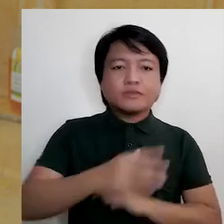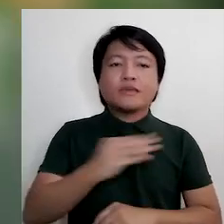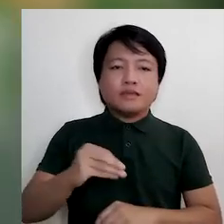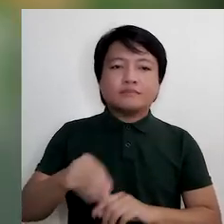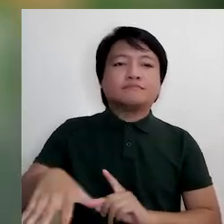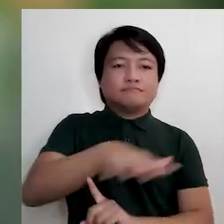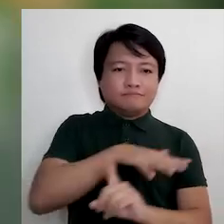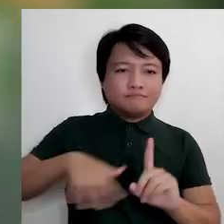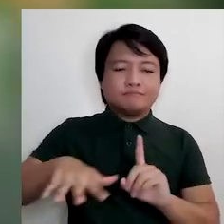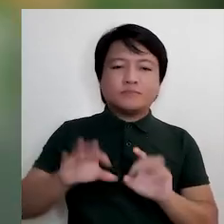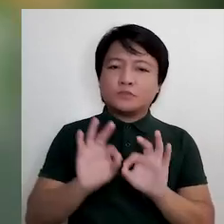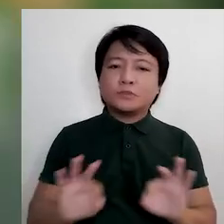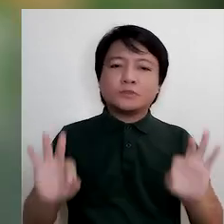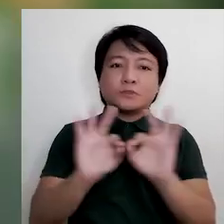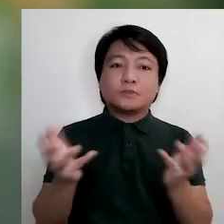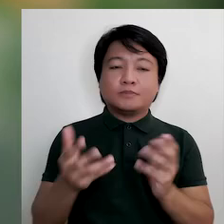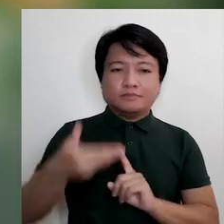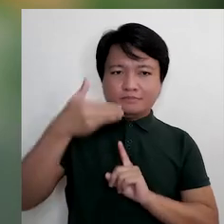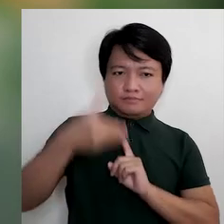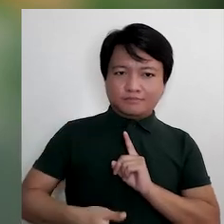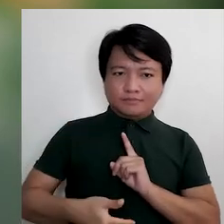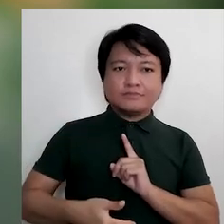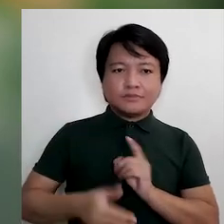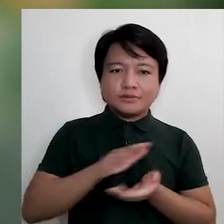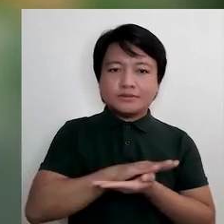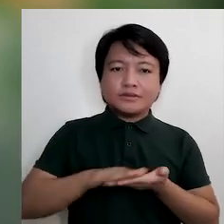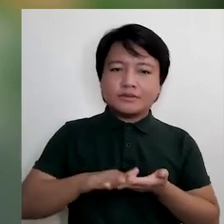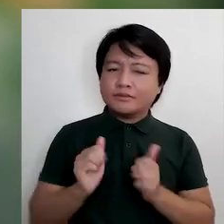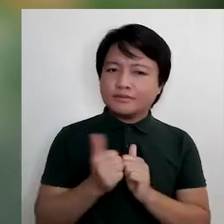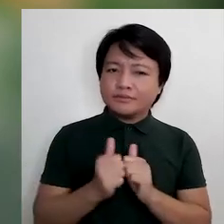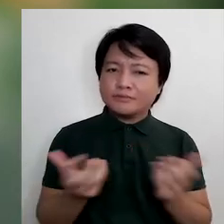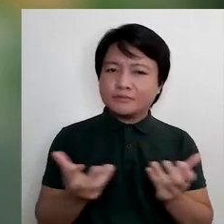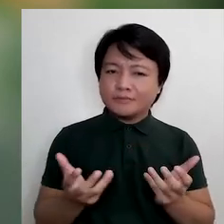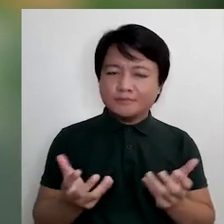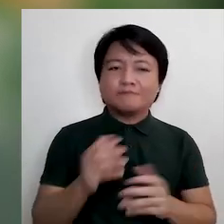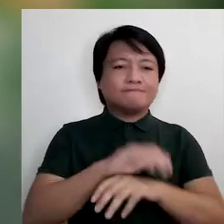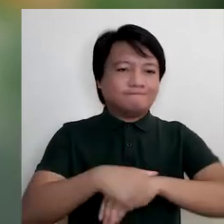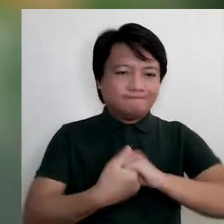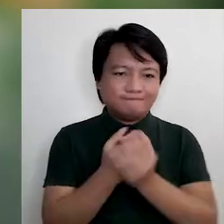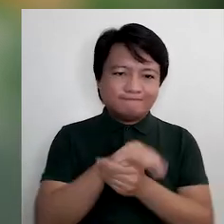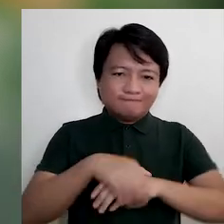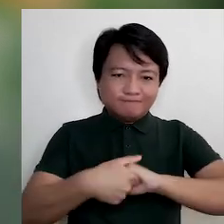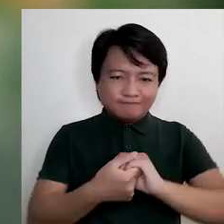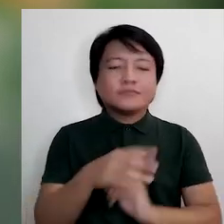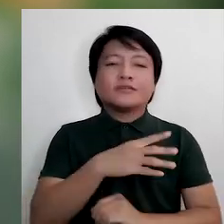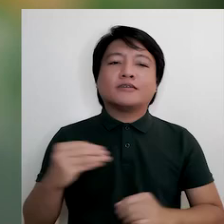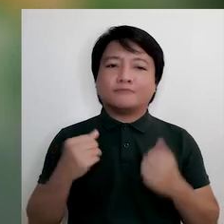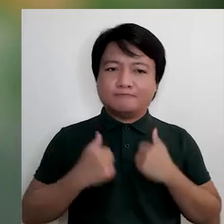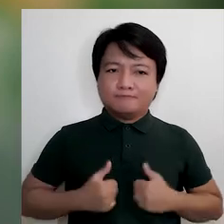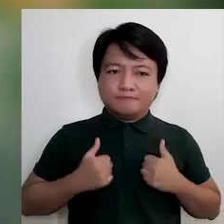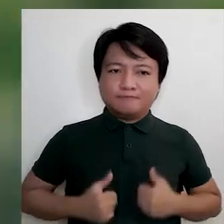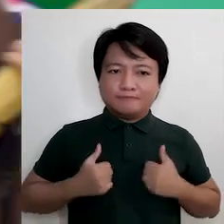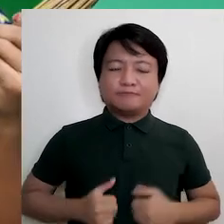kapaligiran. Bigyan ng importansya ang iyong personal hygiene sa pamamagitan ng madalas na paghuhugas ng kamay at